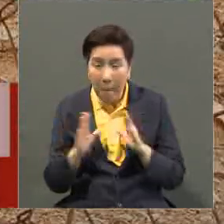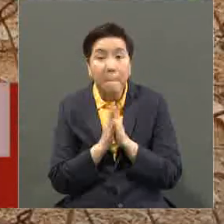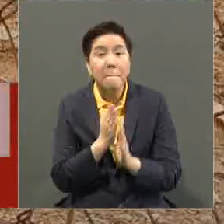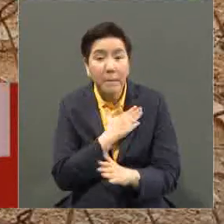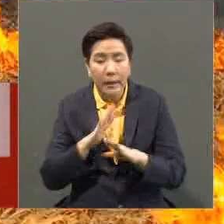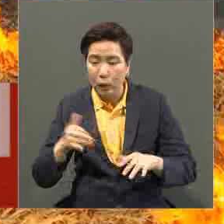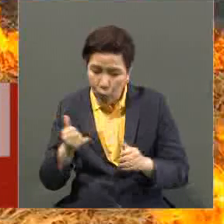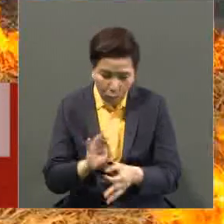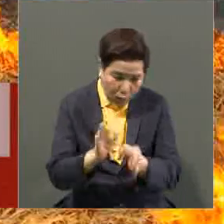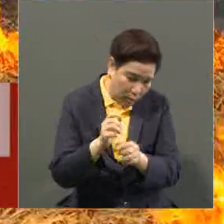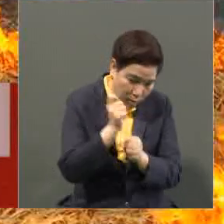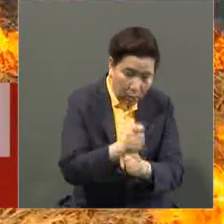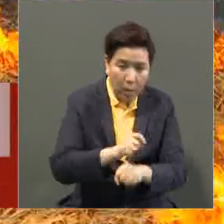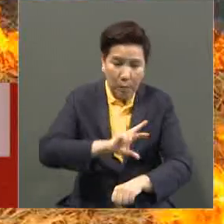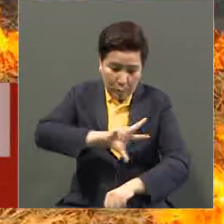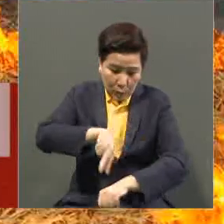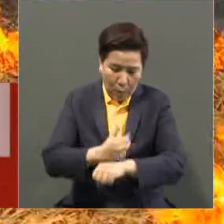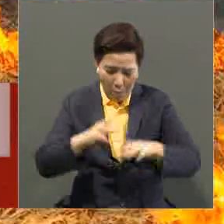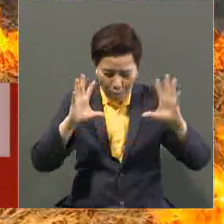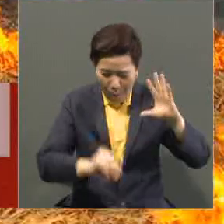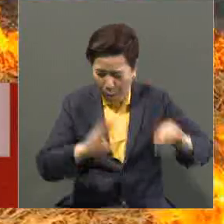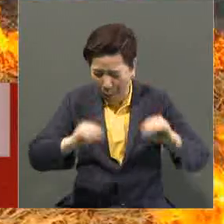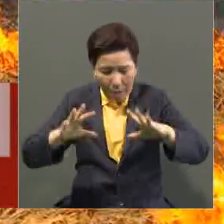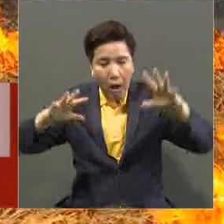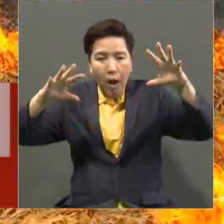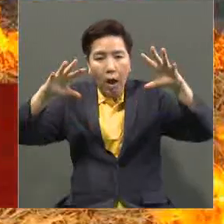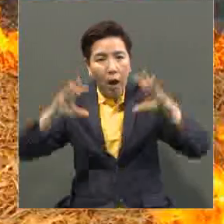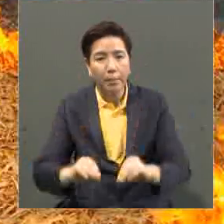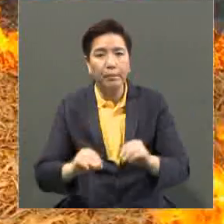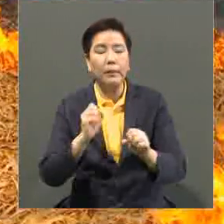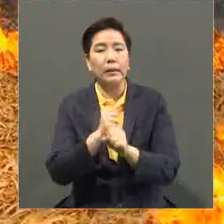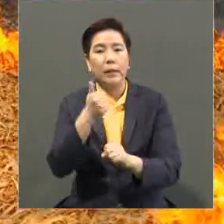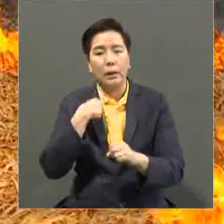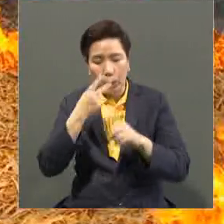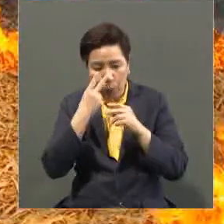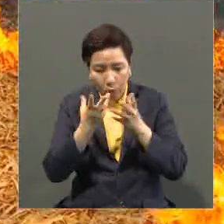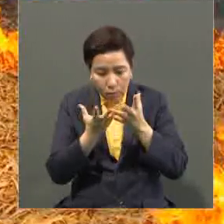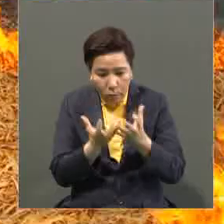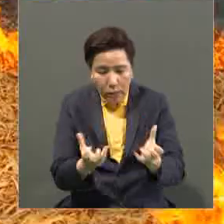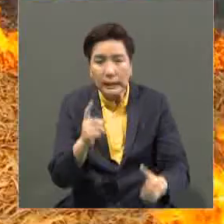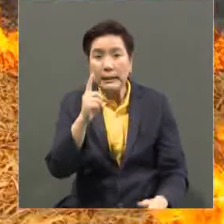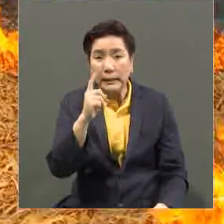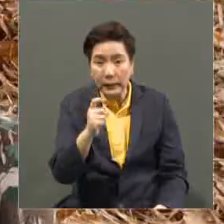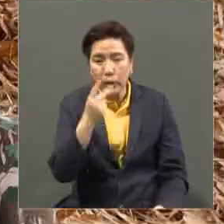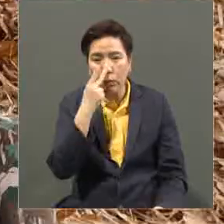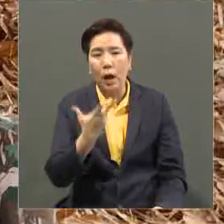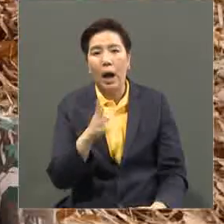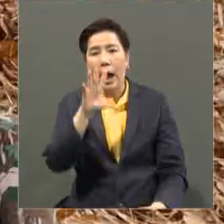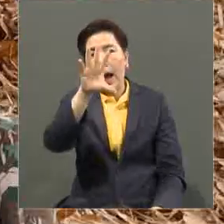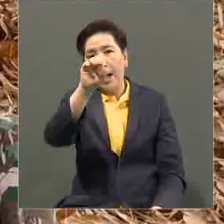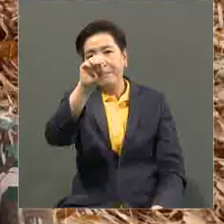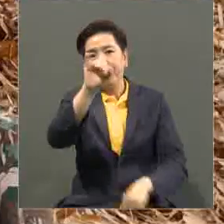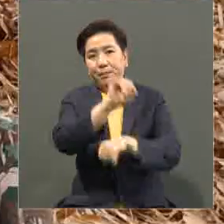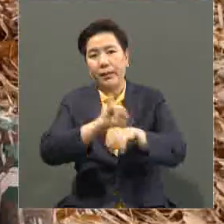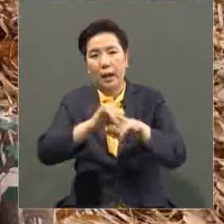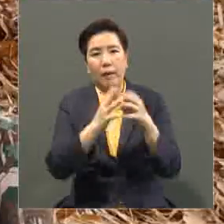คุมเพลิงใช้เวลา 3ชั่วโมงในที่สุดก็ดับไฟได้สำเร็จนะครับพอเข้าไปสำรวจความเสียหายเนี่ย 50ไร่นะคุณผู้